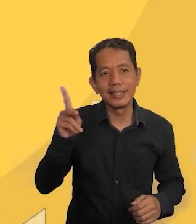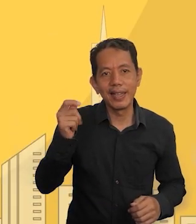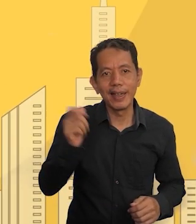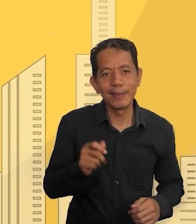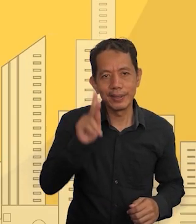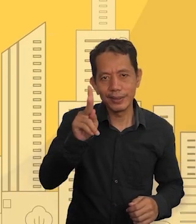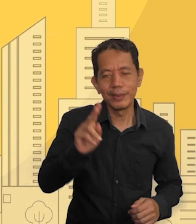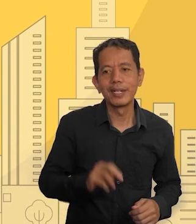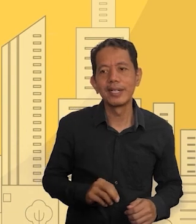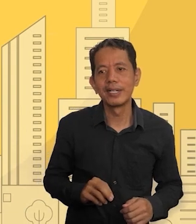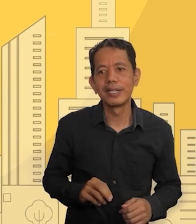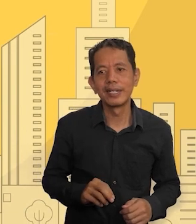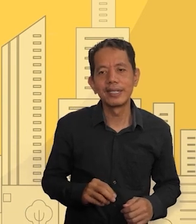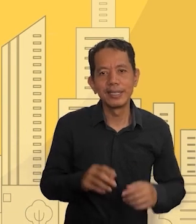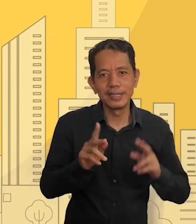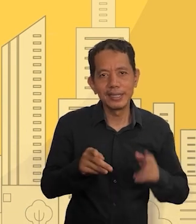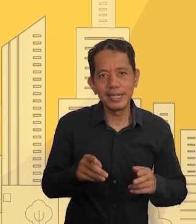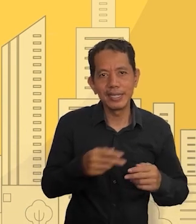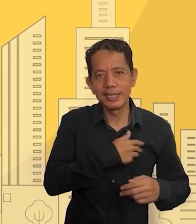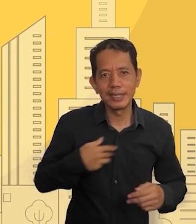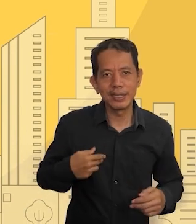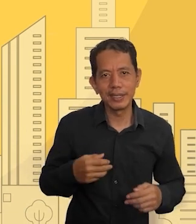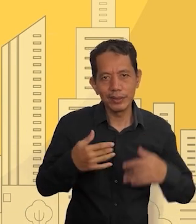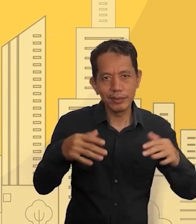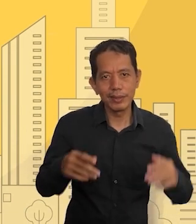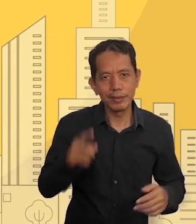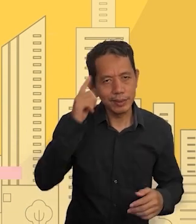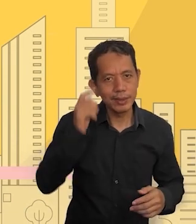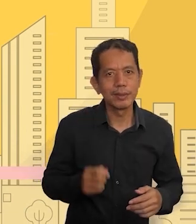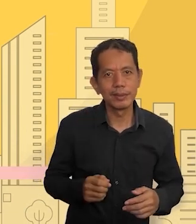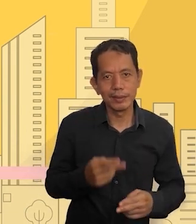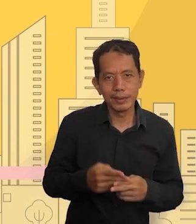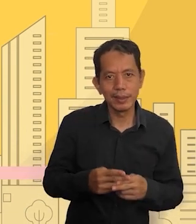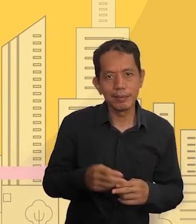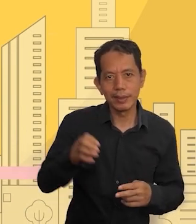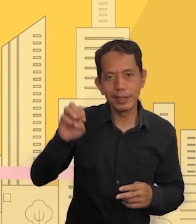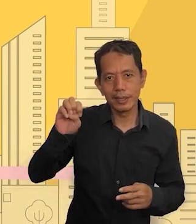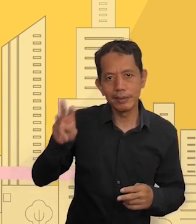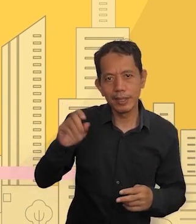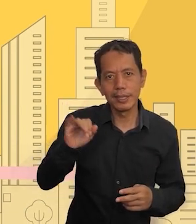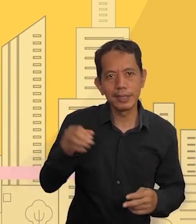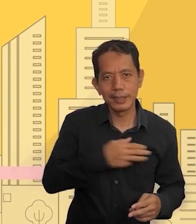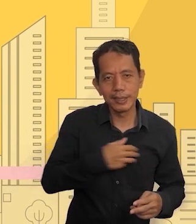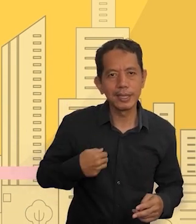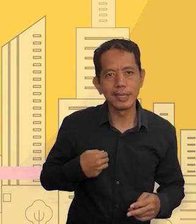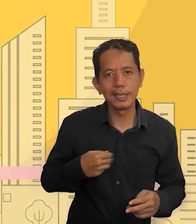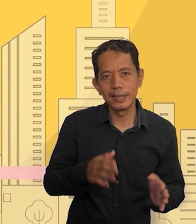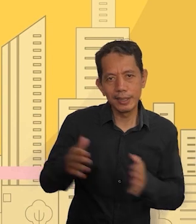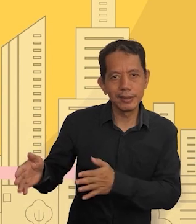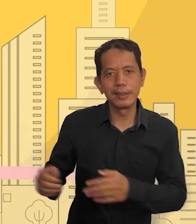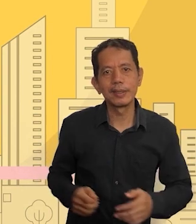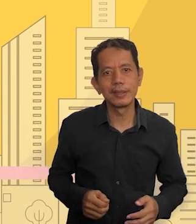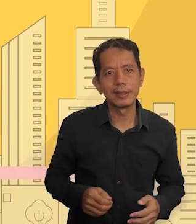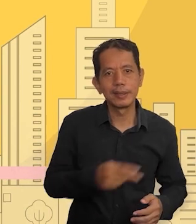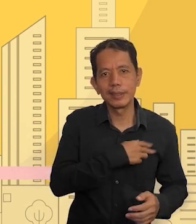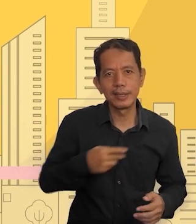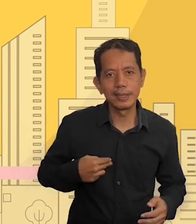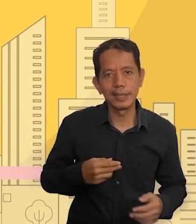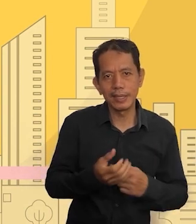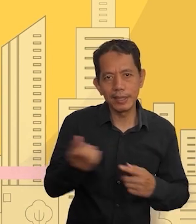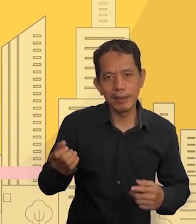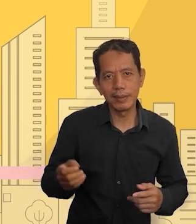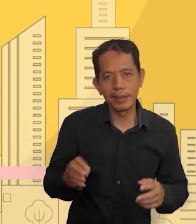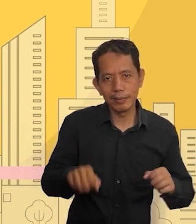Tahap kedua, jika kita sudah mengetahui nama email kita, selanjutnya kita